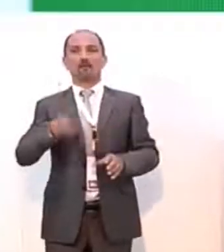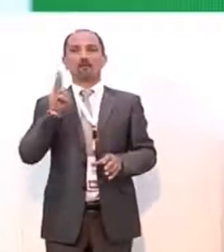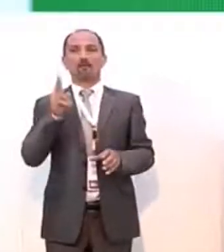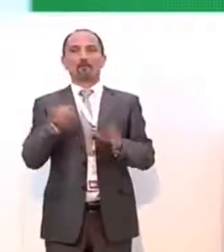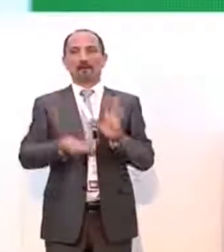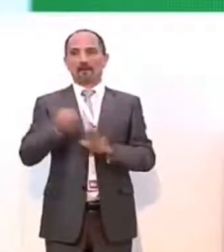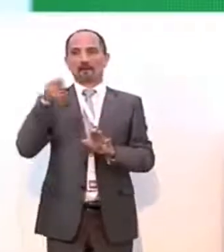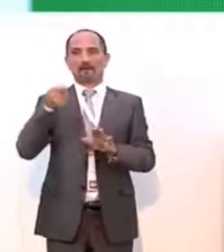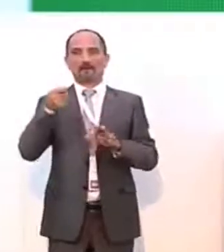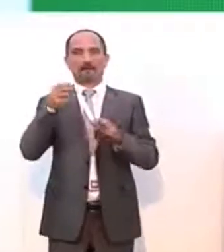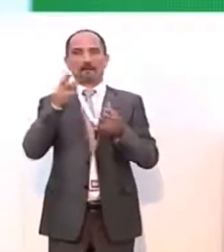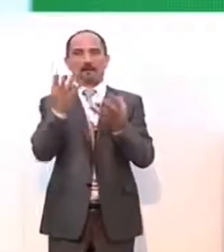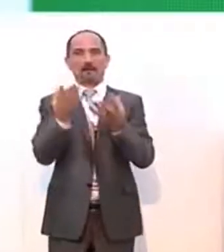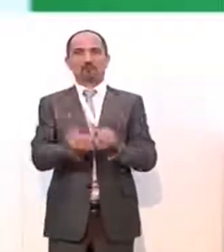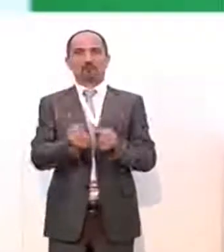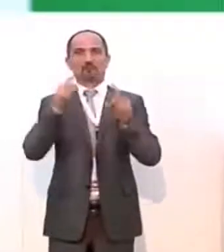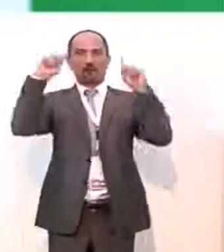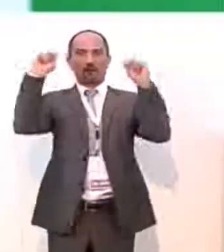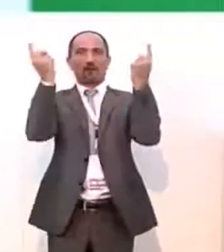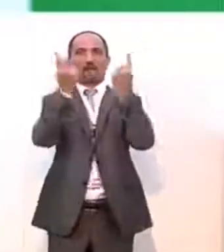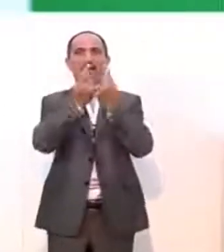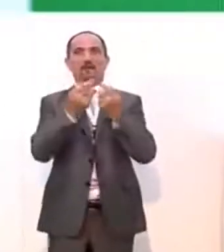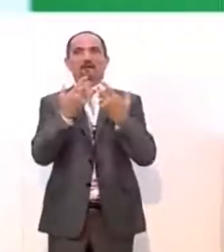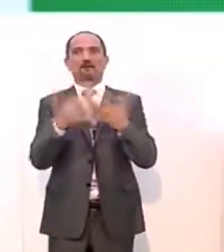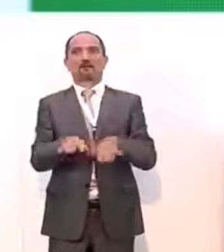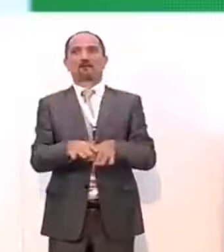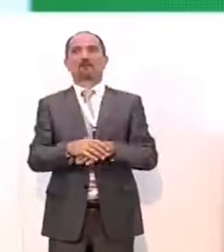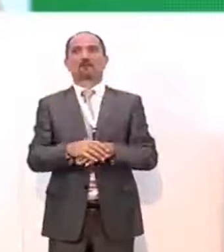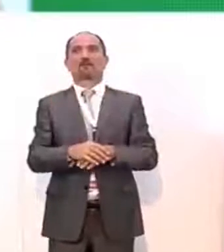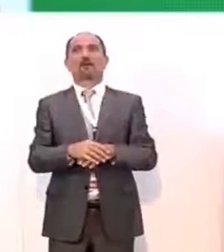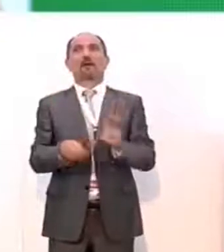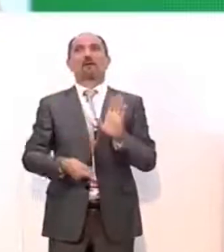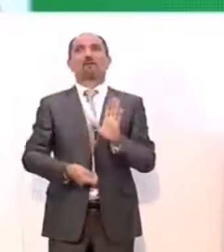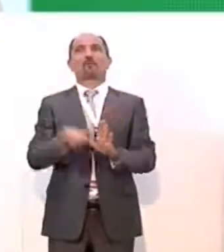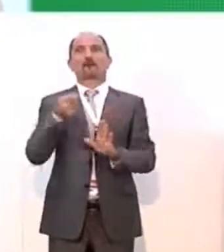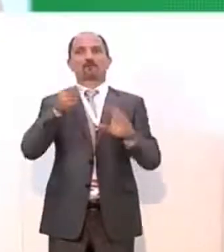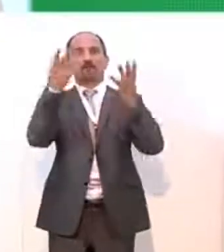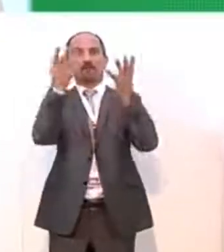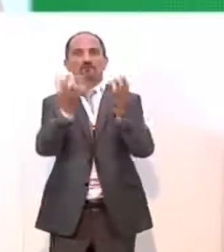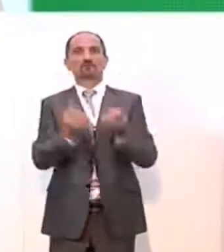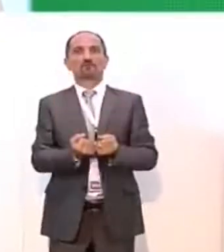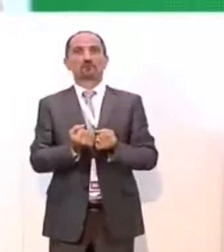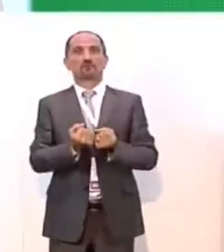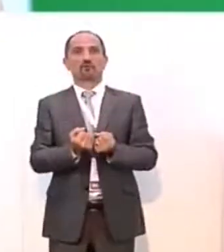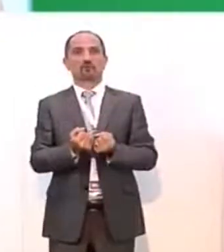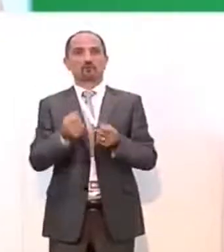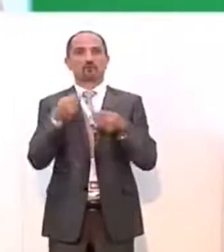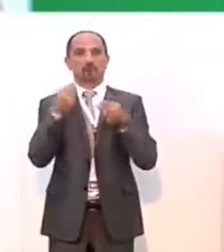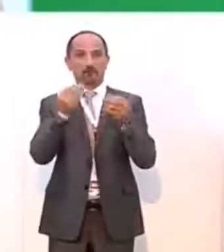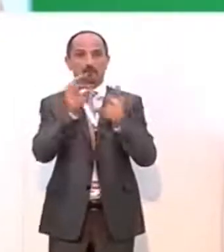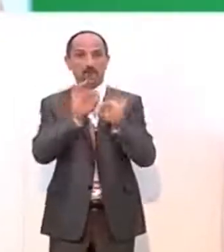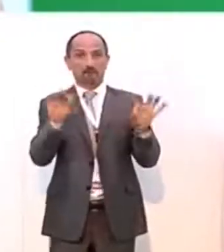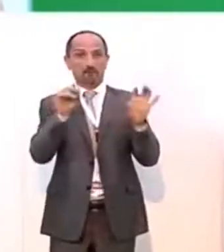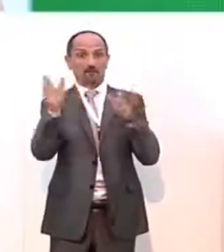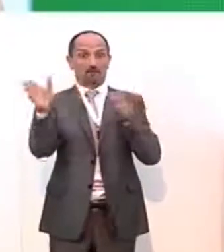le assunzioni delle laureate e aumentano le assunzioni rispetto a